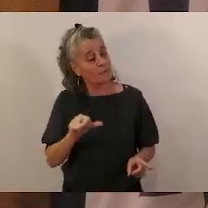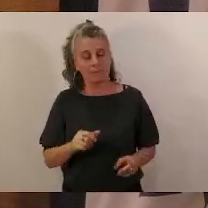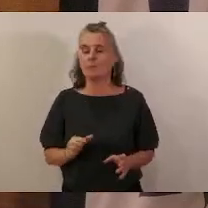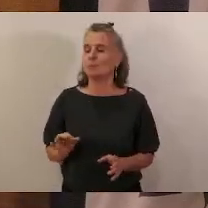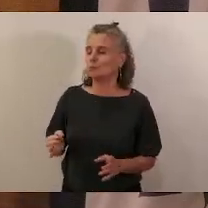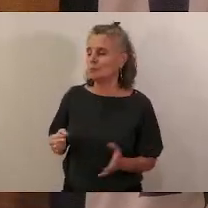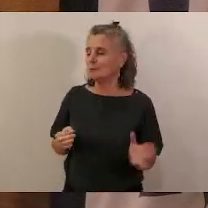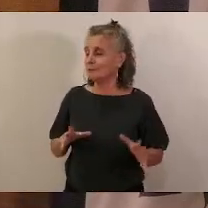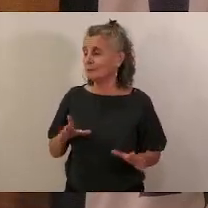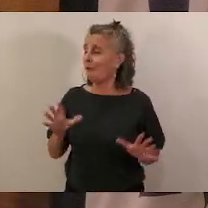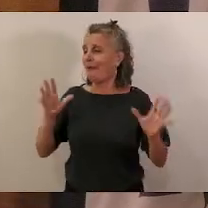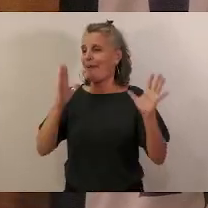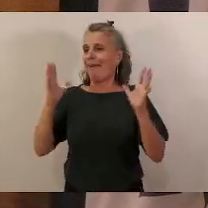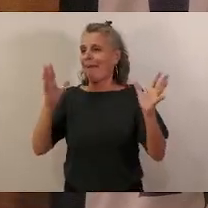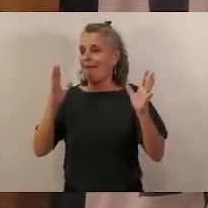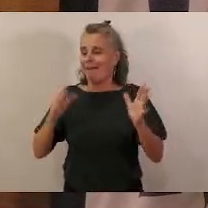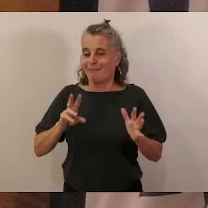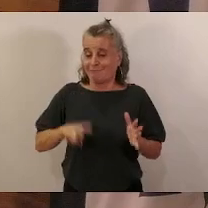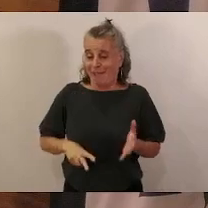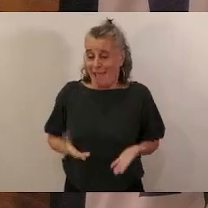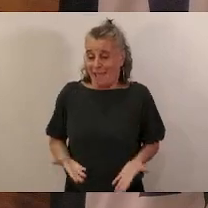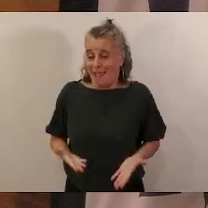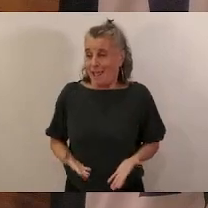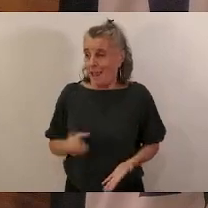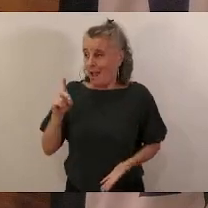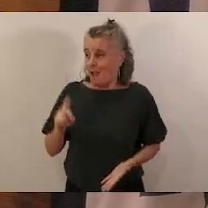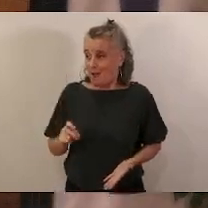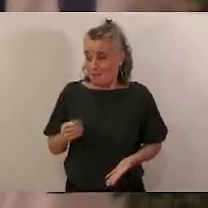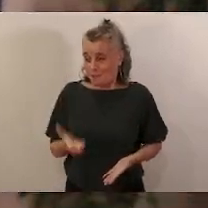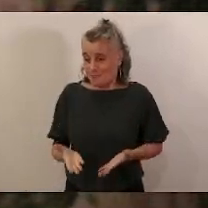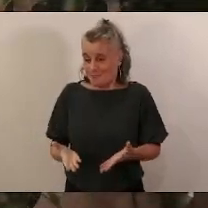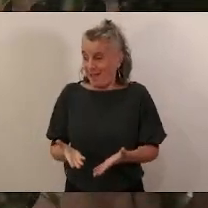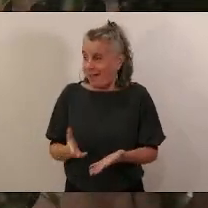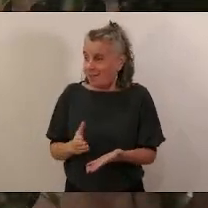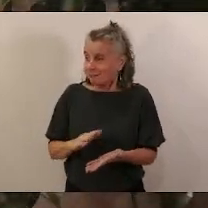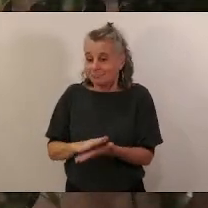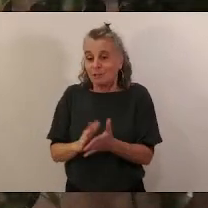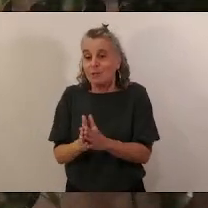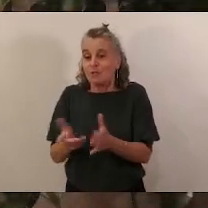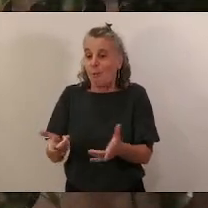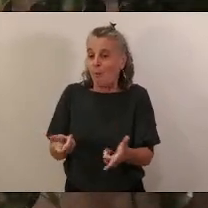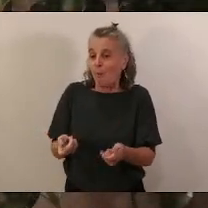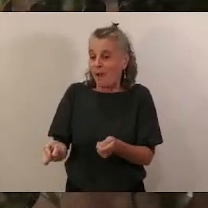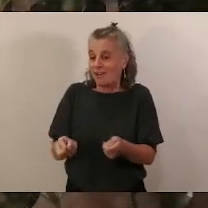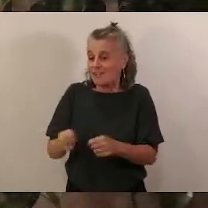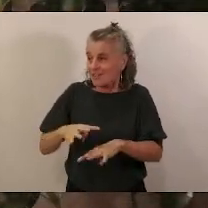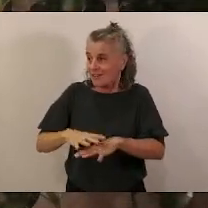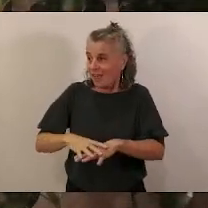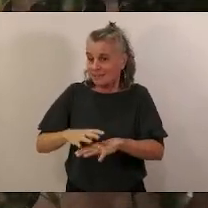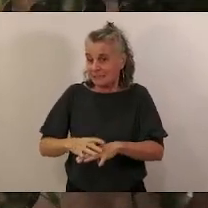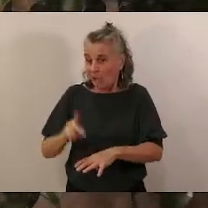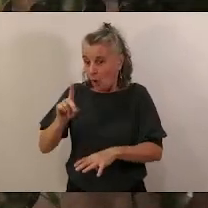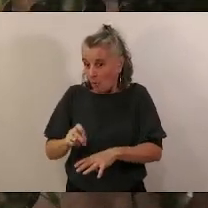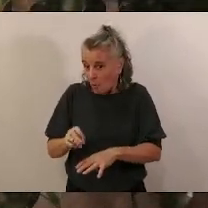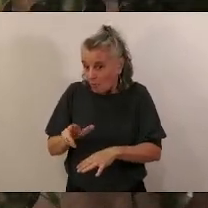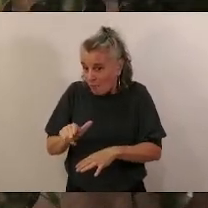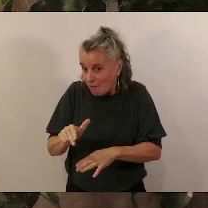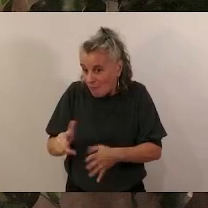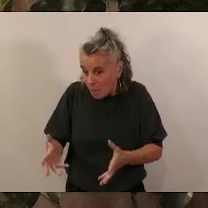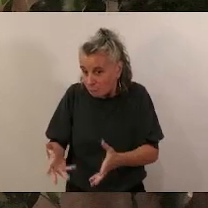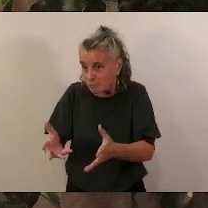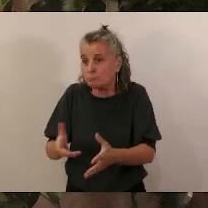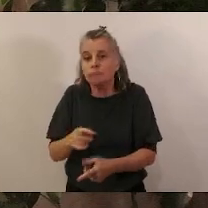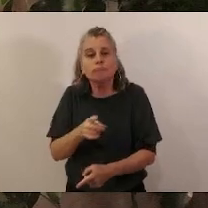me féliciter de ce qui est en train de se passer et du véritable démarrage de cette régie de quartier. Tout le monde sait à peu près ce que c'est.